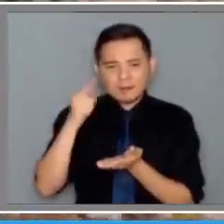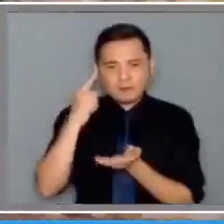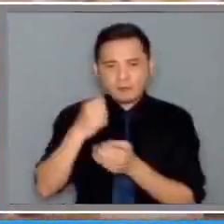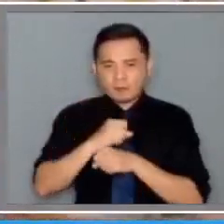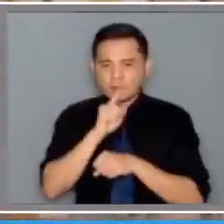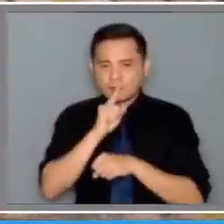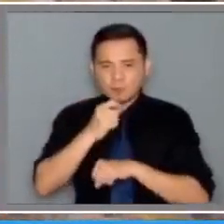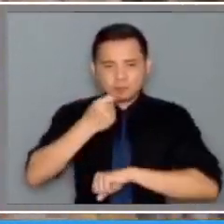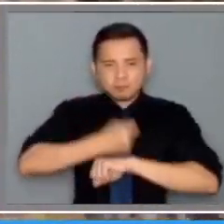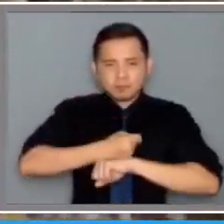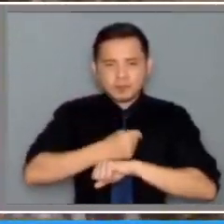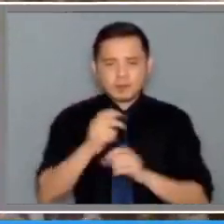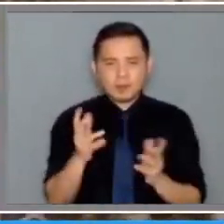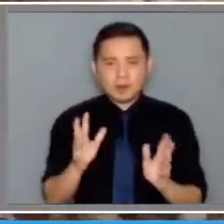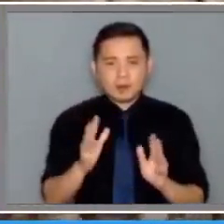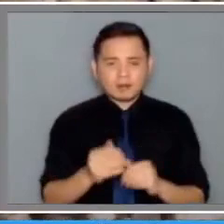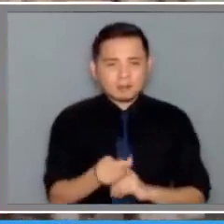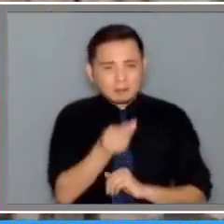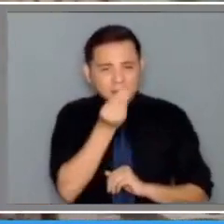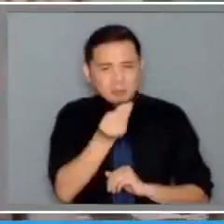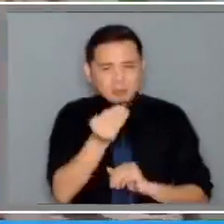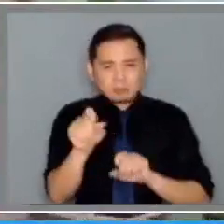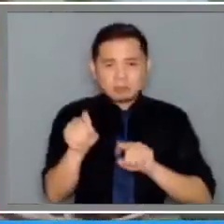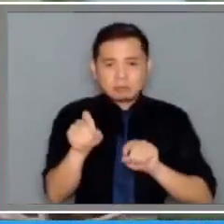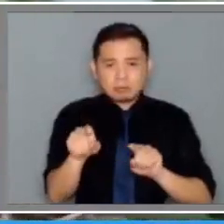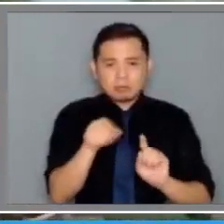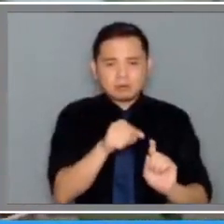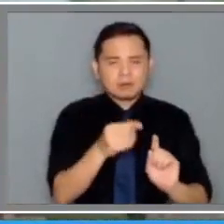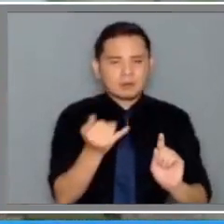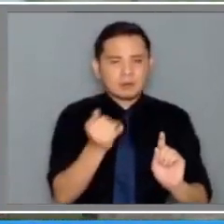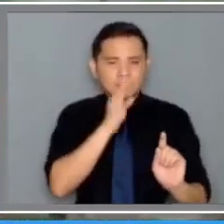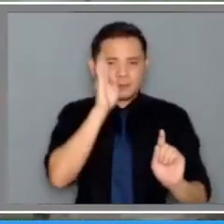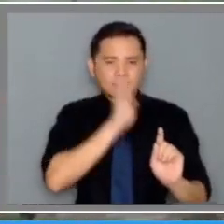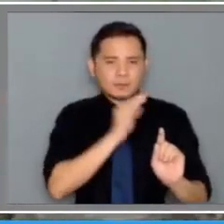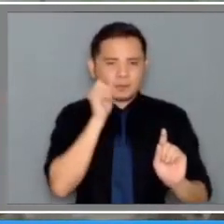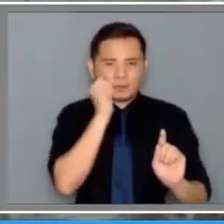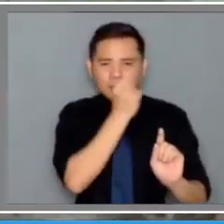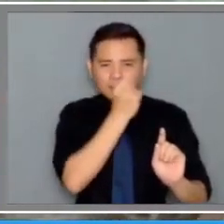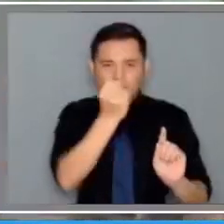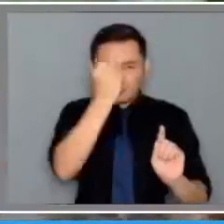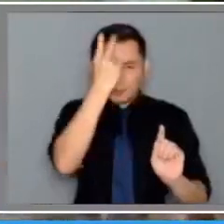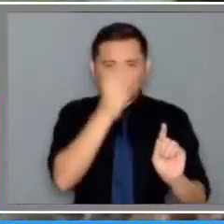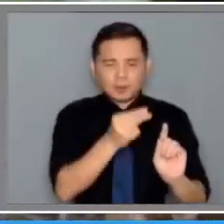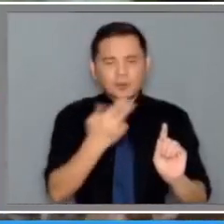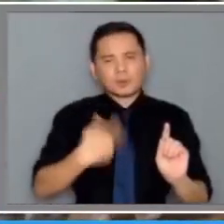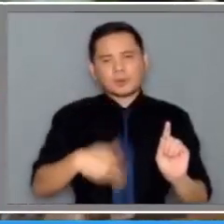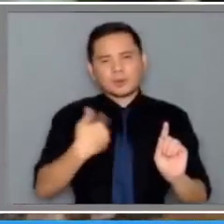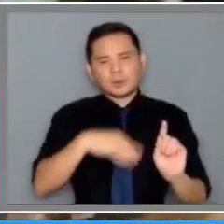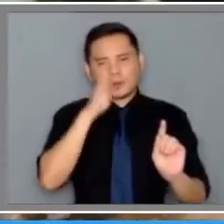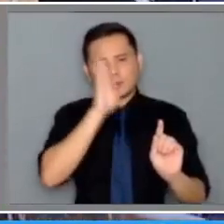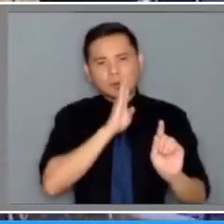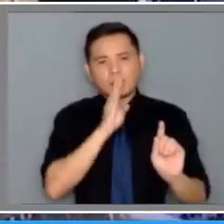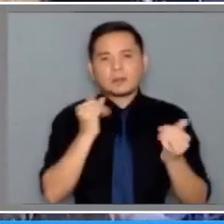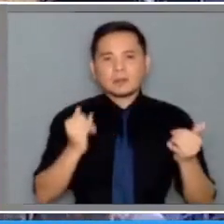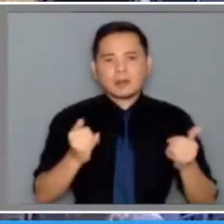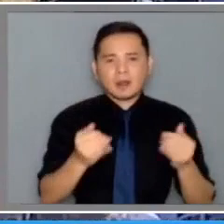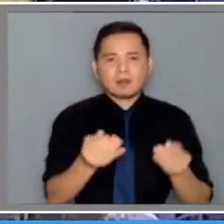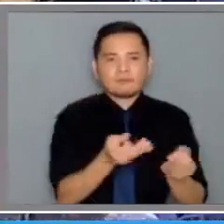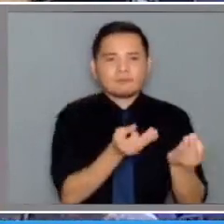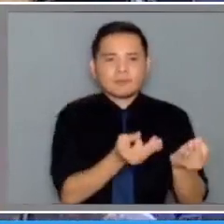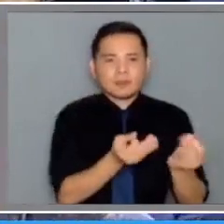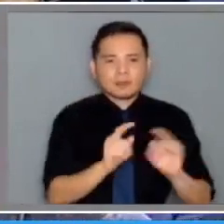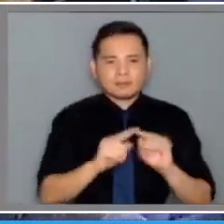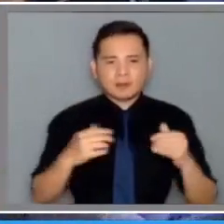po sa matumal na bentahan, nahihinog at nasisira na ho ang kanilang aning pinya, kaya yung iba ay pinapakain na lang sa mga